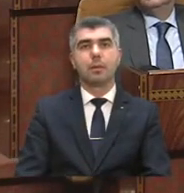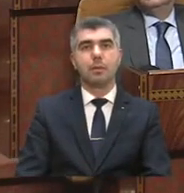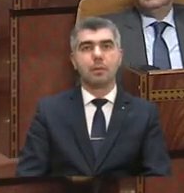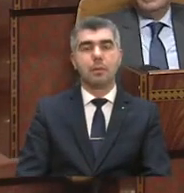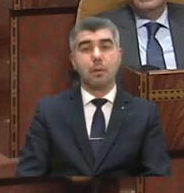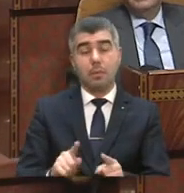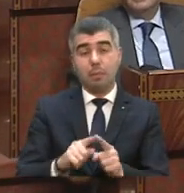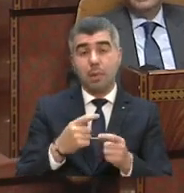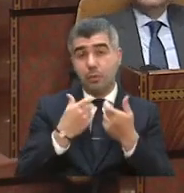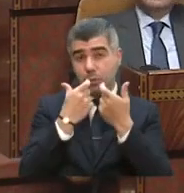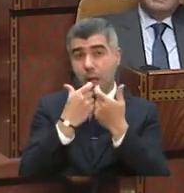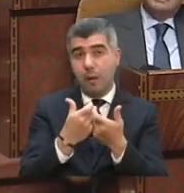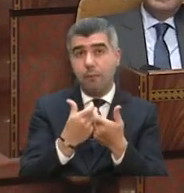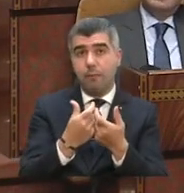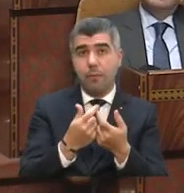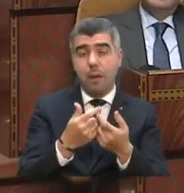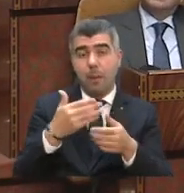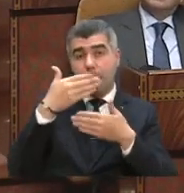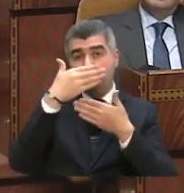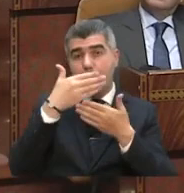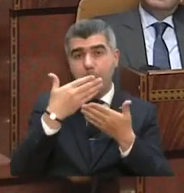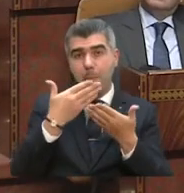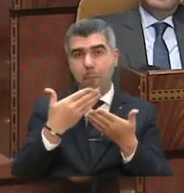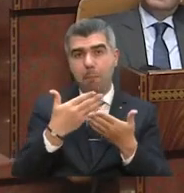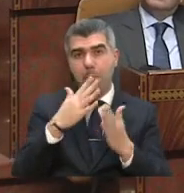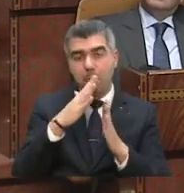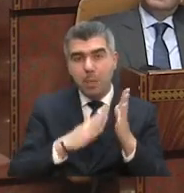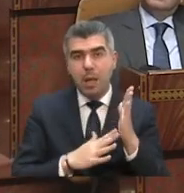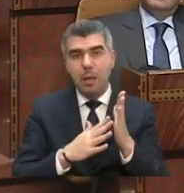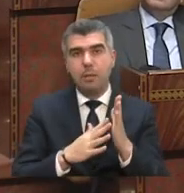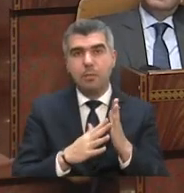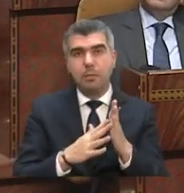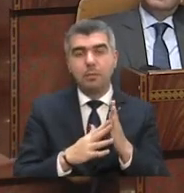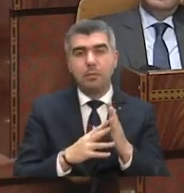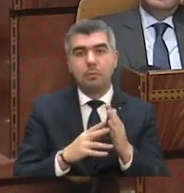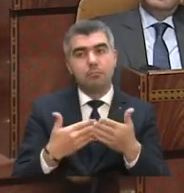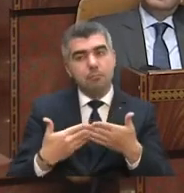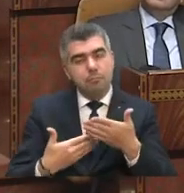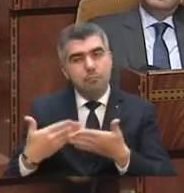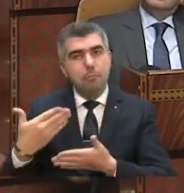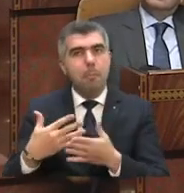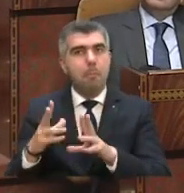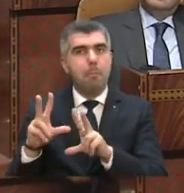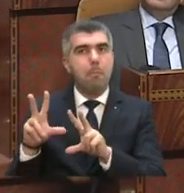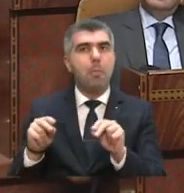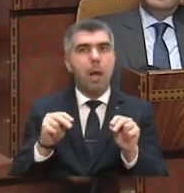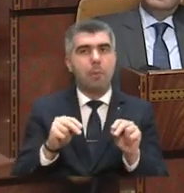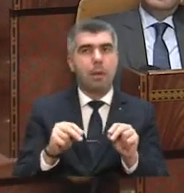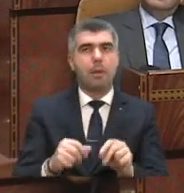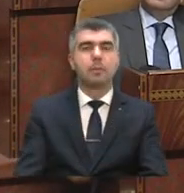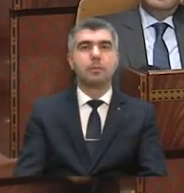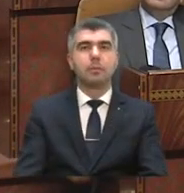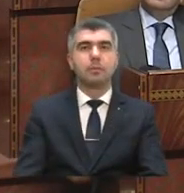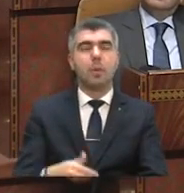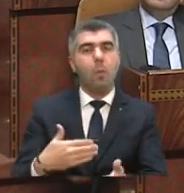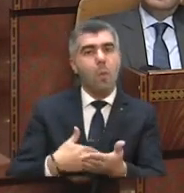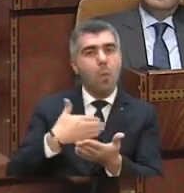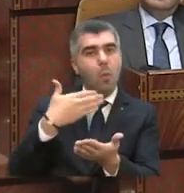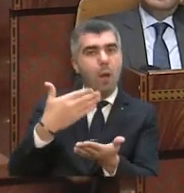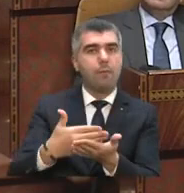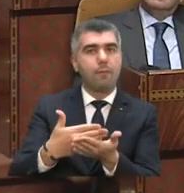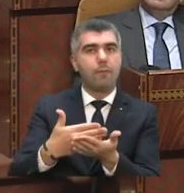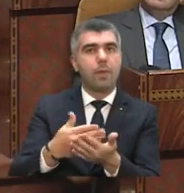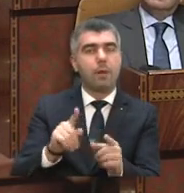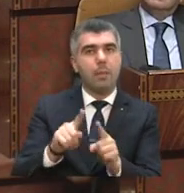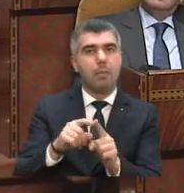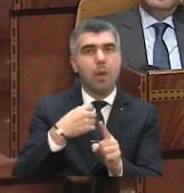لهذا أنا كنشوف على أن واش المغرب ما خصوش يلتجئ للمعاملة بنفس المعاملة، أنه يفرض بعد